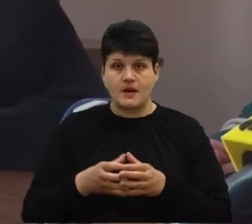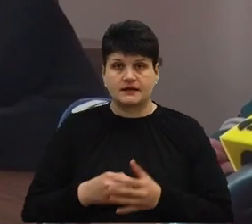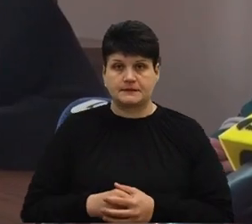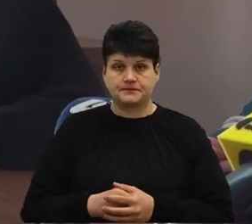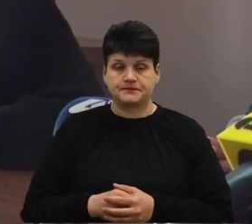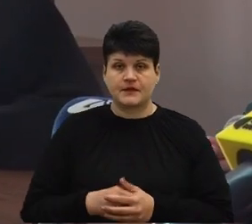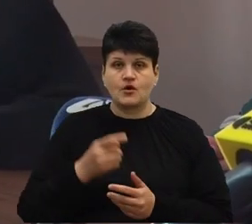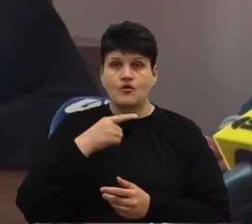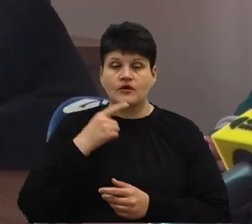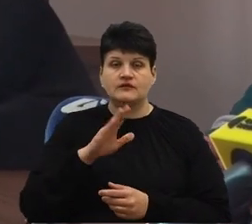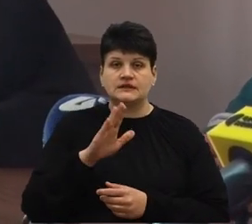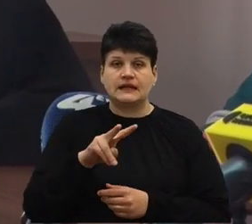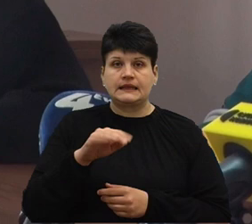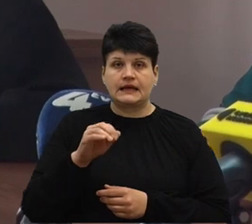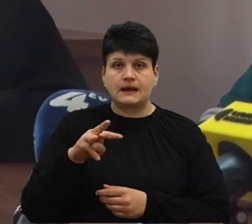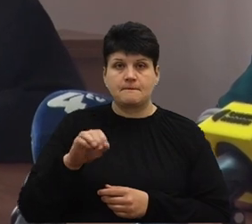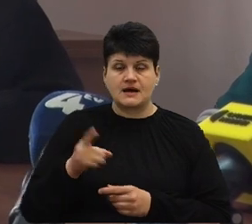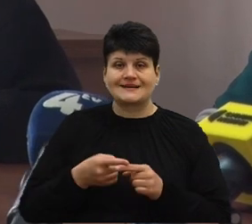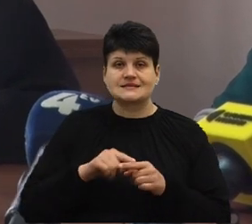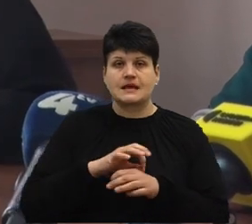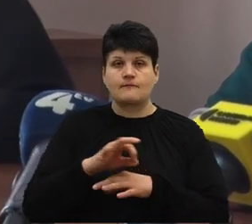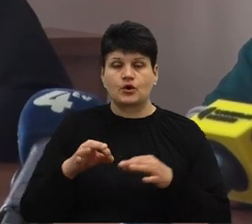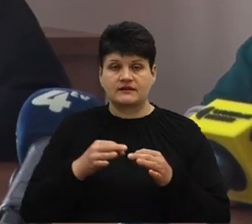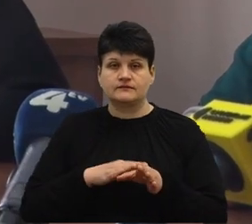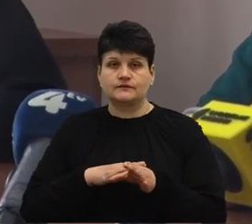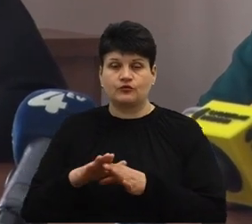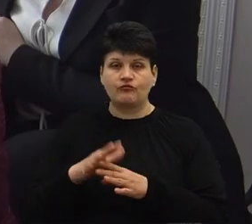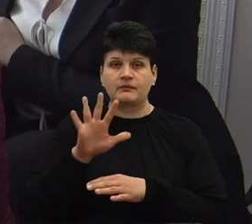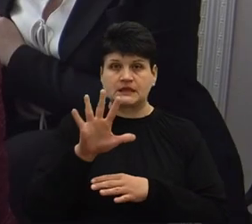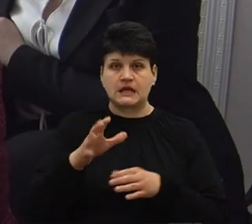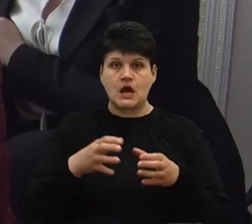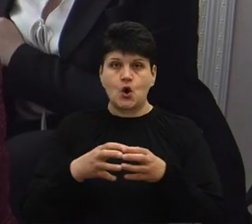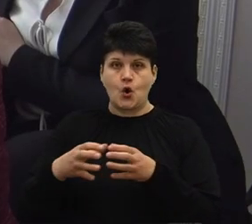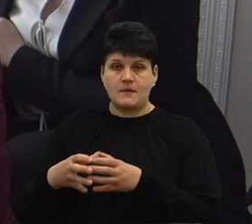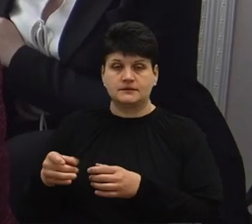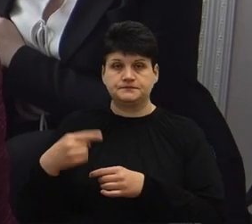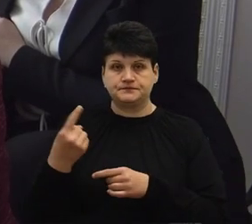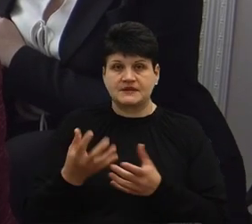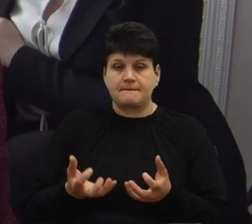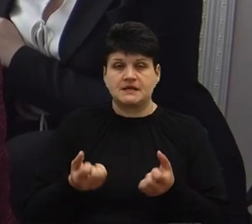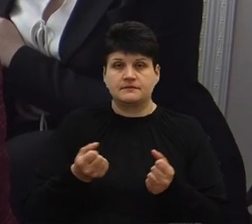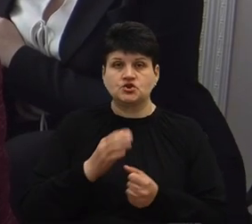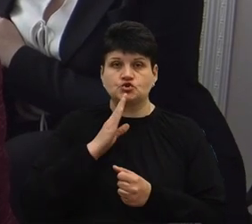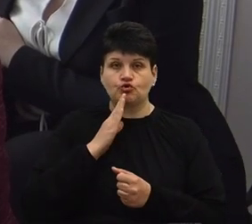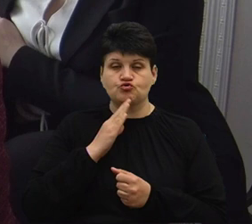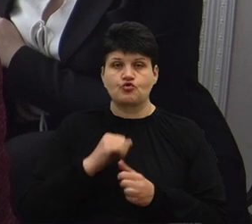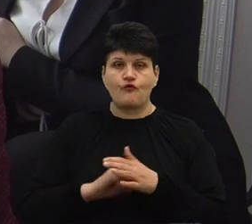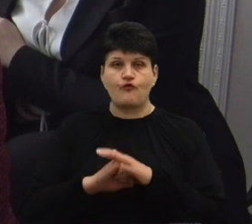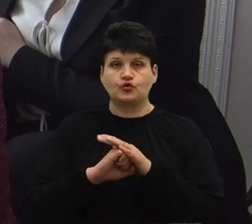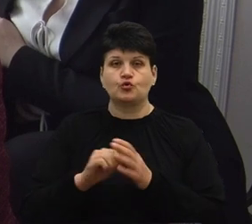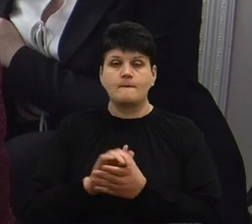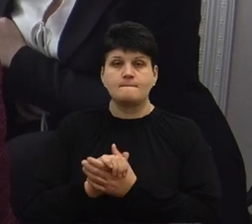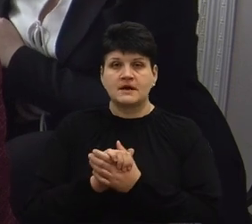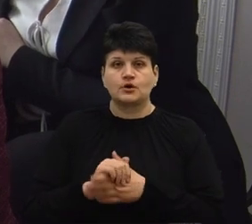за словами Валентини лимар та й проєкт реалізовують у 5 громадах Тернопільщини за підтримки жіночого фонду миру та